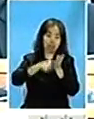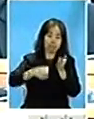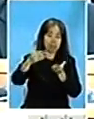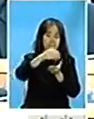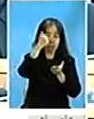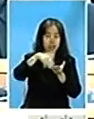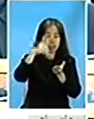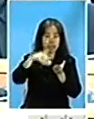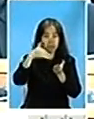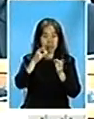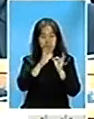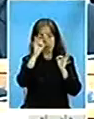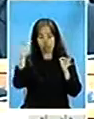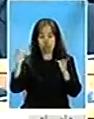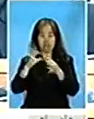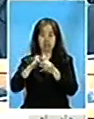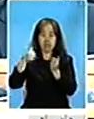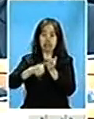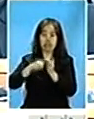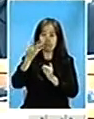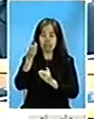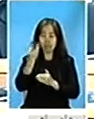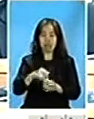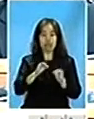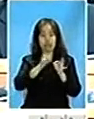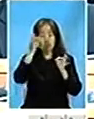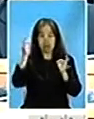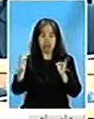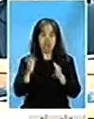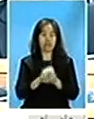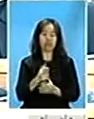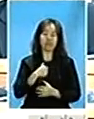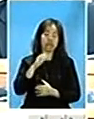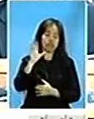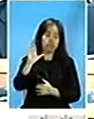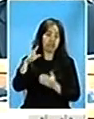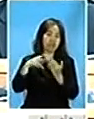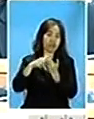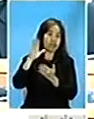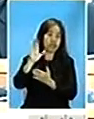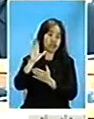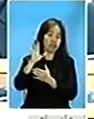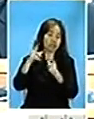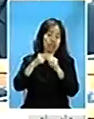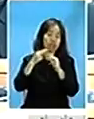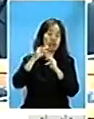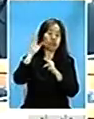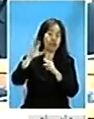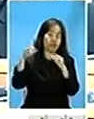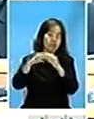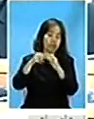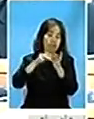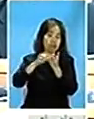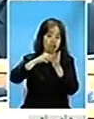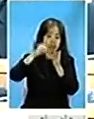ไปจนถึงการจำนำข้าวอภิปรายไปถึงการ ส่งออกติดลบเอาเข้าเรื่องของท่านแล้วกันที่ท่านตัดนะ